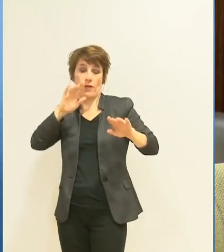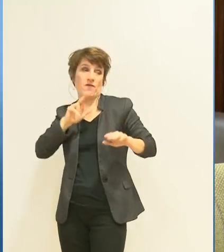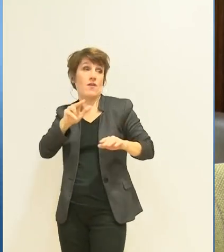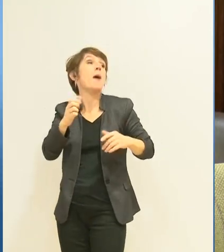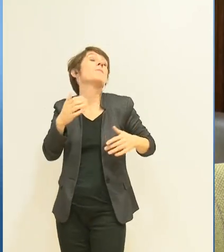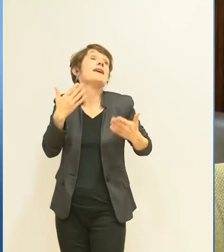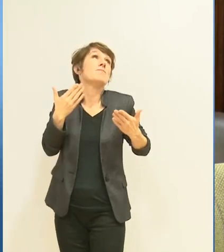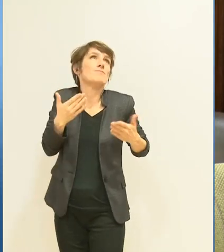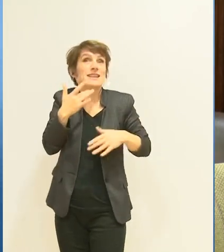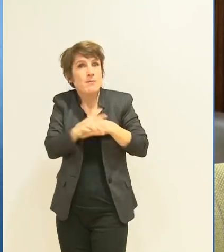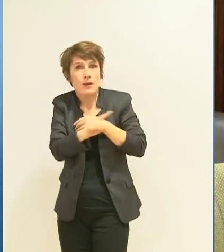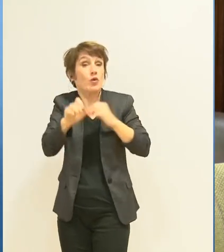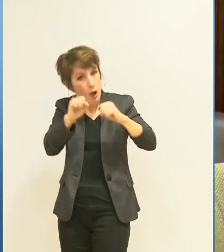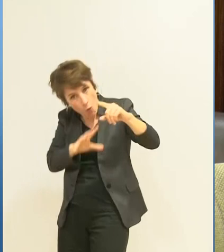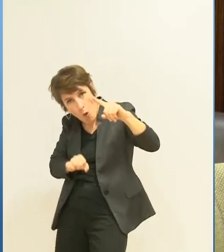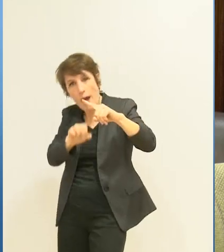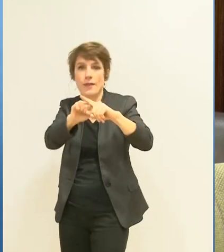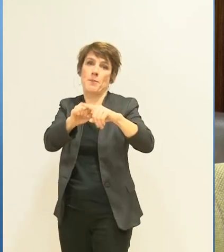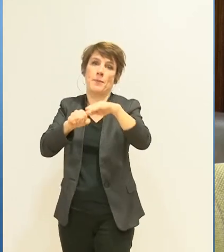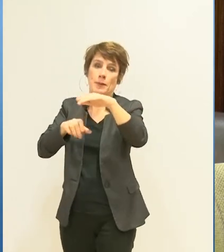constituer ses moyens perdu